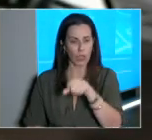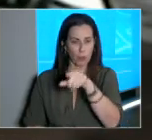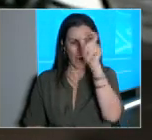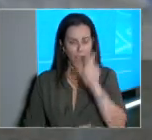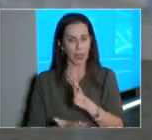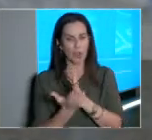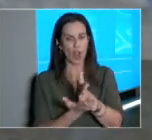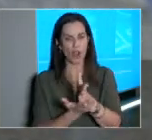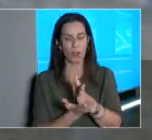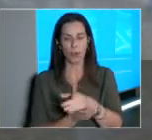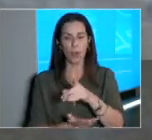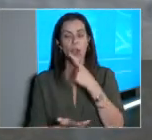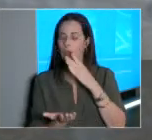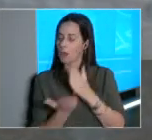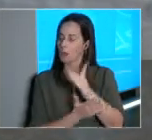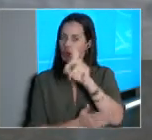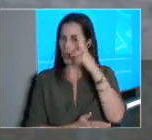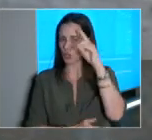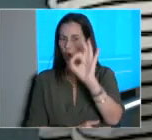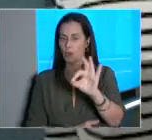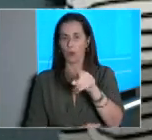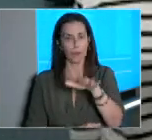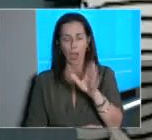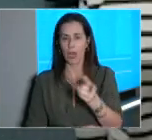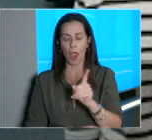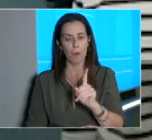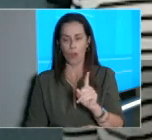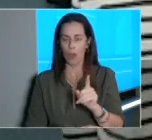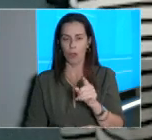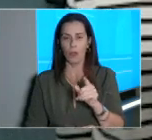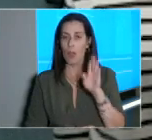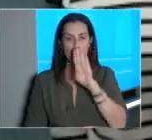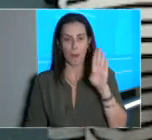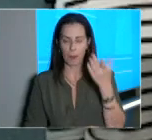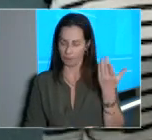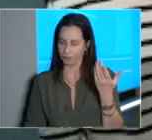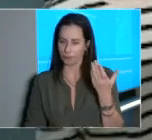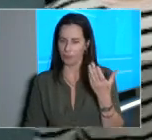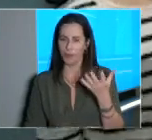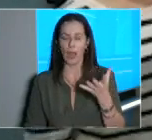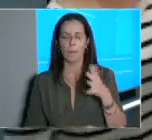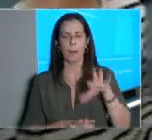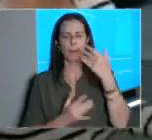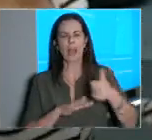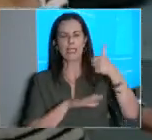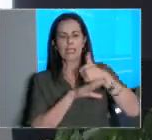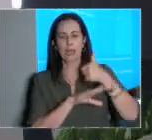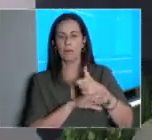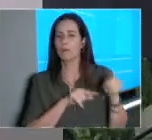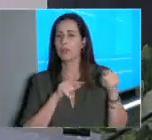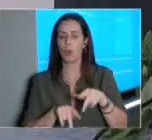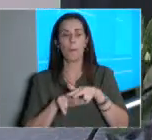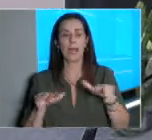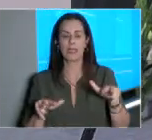הוא בן אדם ישר, הוא כנה עם הדעות שלו, והוא גם לא נכנס למצב. נתניהו הרי לקח מספר שרים בממשלה, והכניס